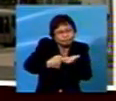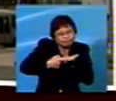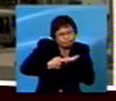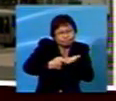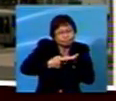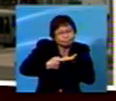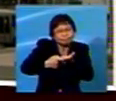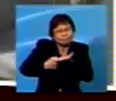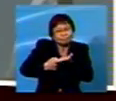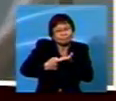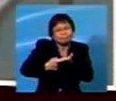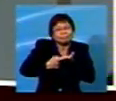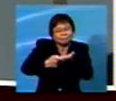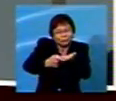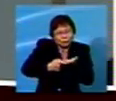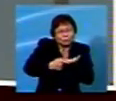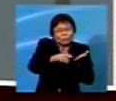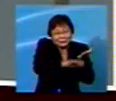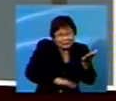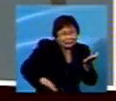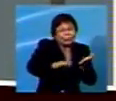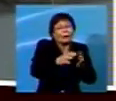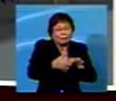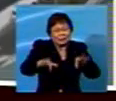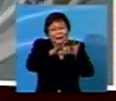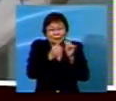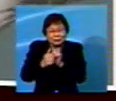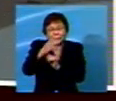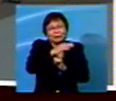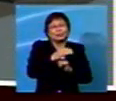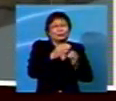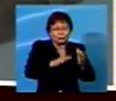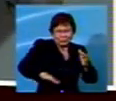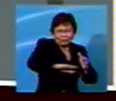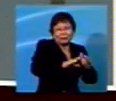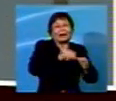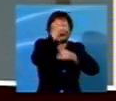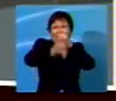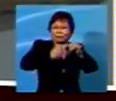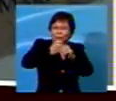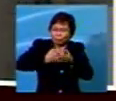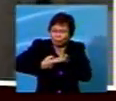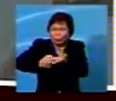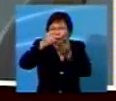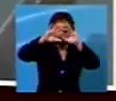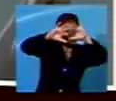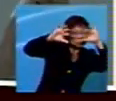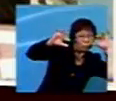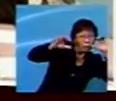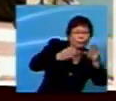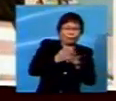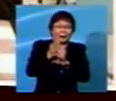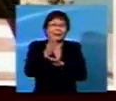berkepentingan bersama termasuk isu serantau dan juga isu antarabangsa dan Selain itu lawatan ini juga untuk meneroka bidang-bidang